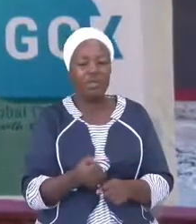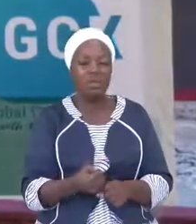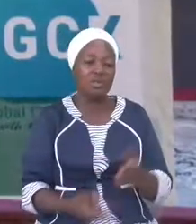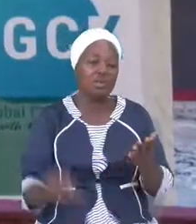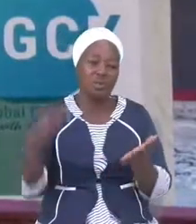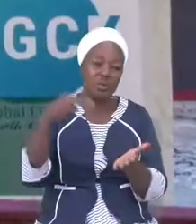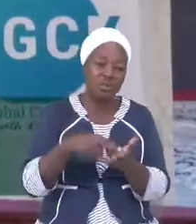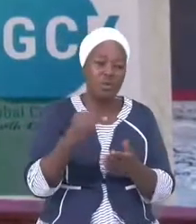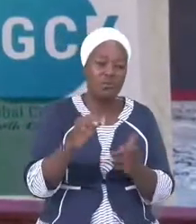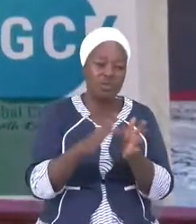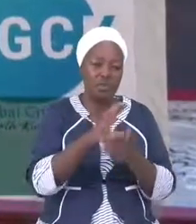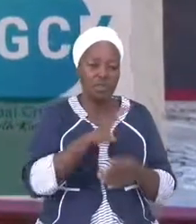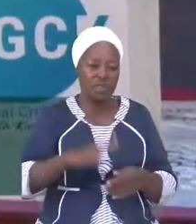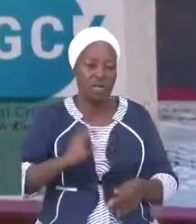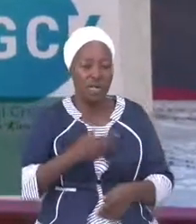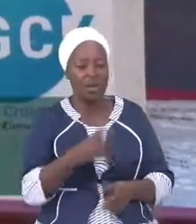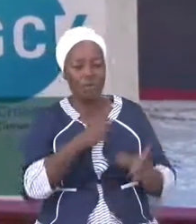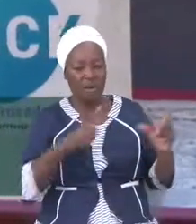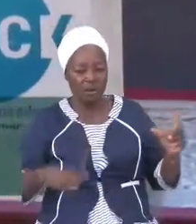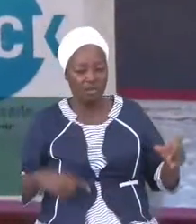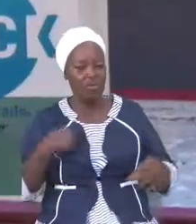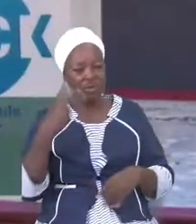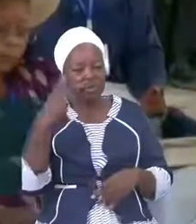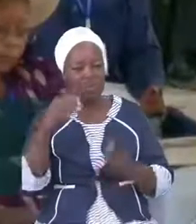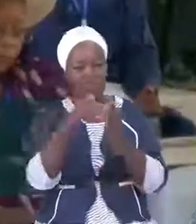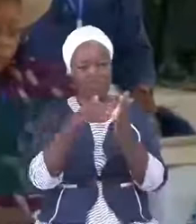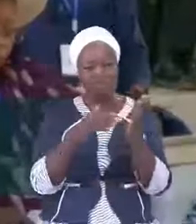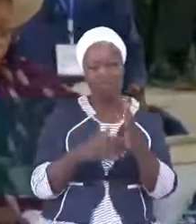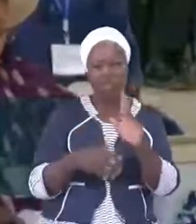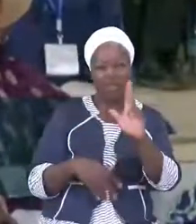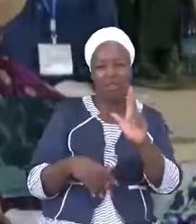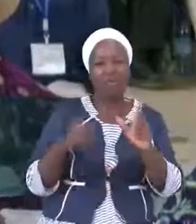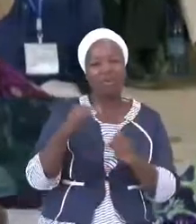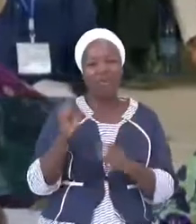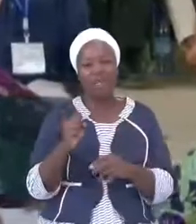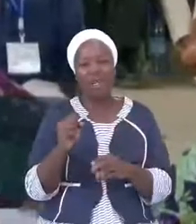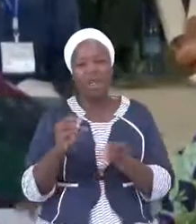résurrection de Christ notre Seigneur. Nous allons voir 3 points ici.